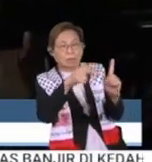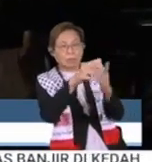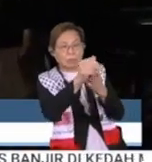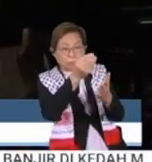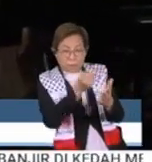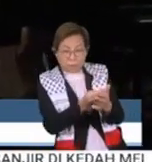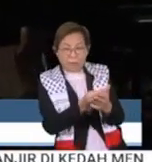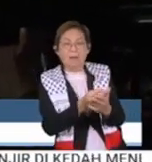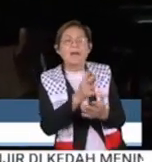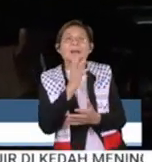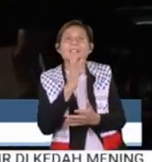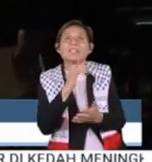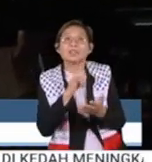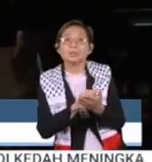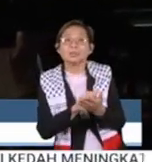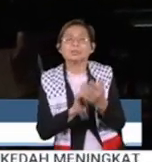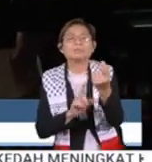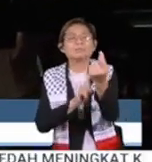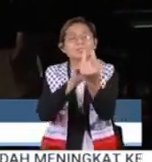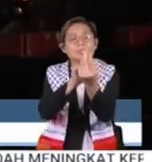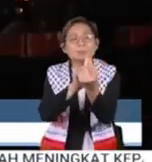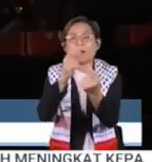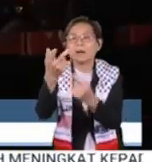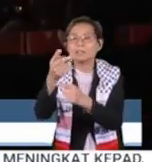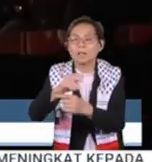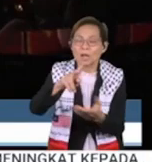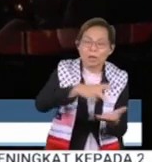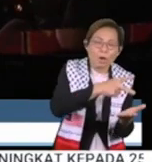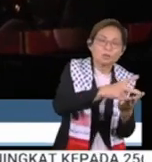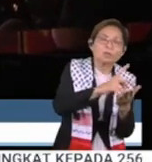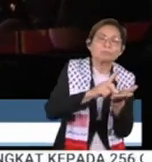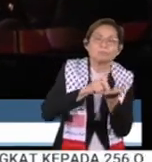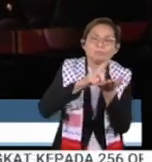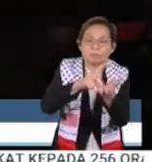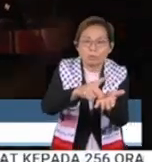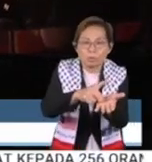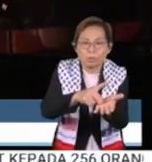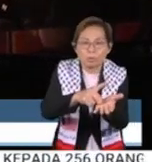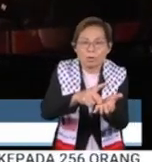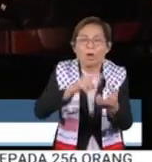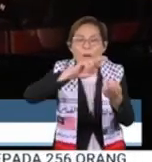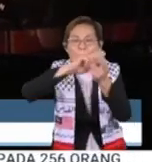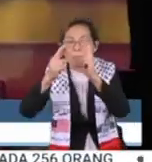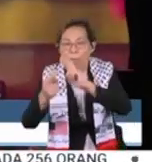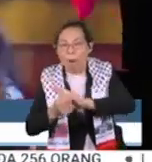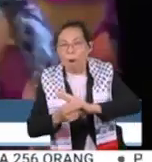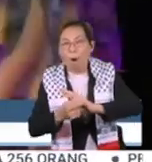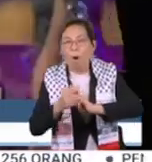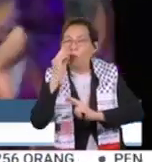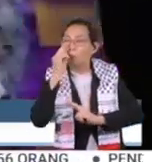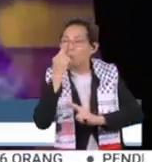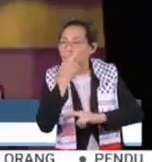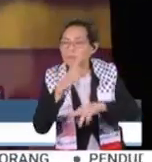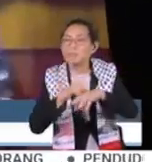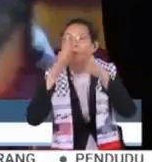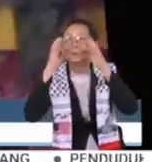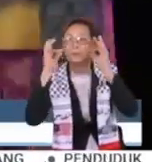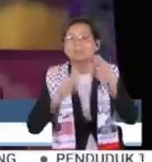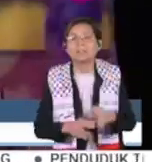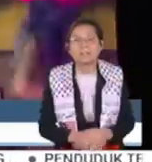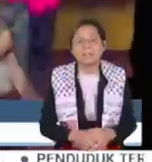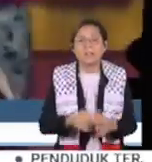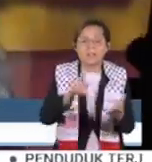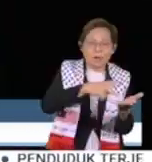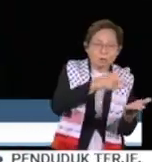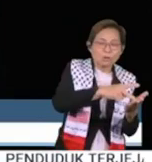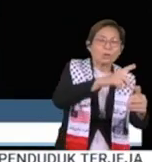RM150,000. Beliau menyatakan demikian ketika ditemui RTM pada konsert Amal Reminiscence of Roses di Kuching malam tadi. Konsert itu membawa